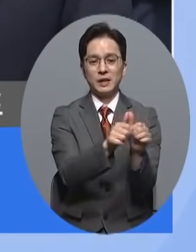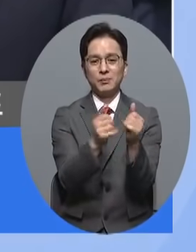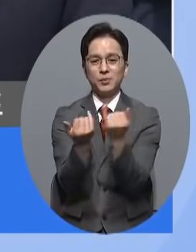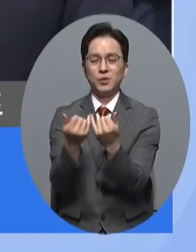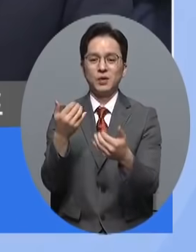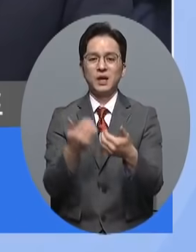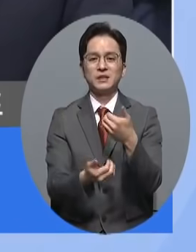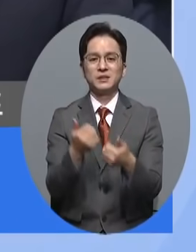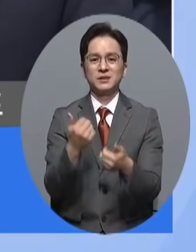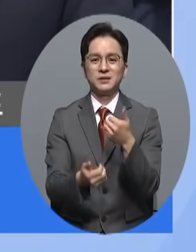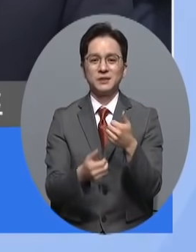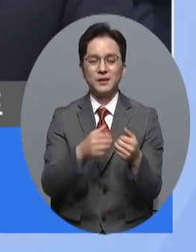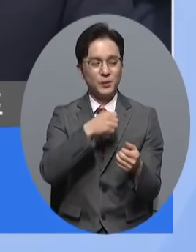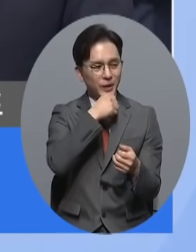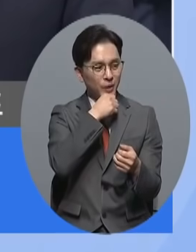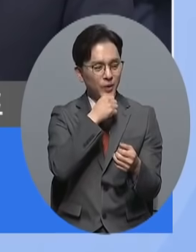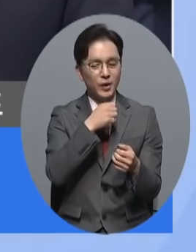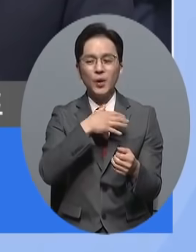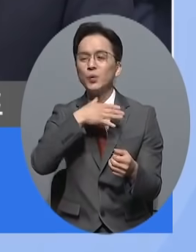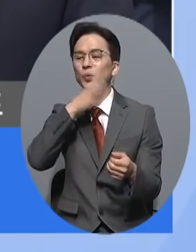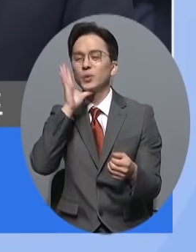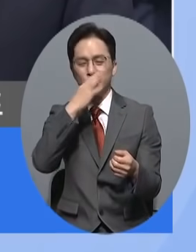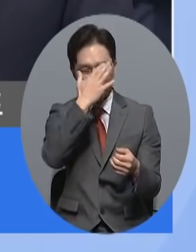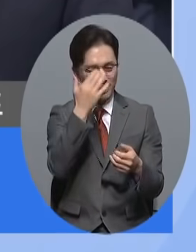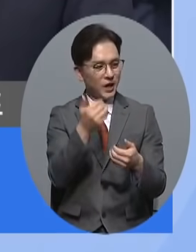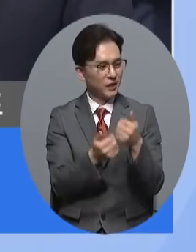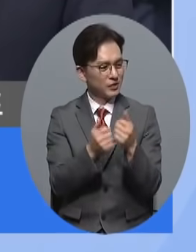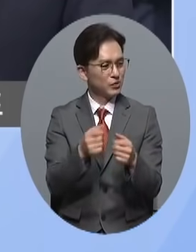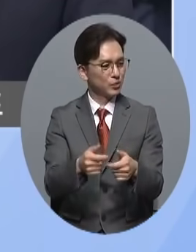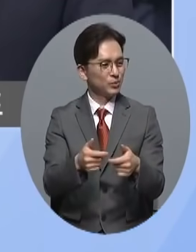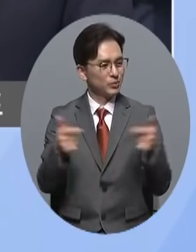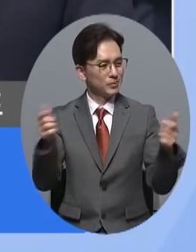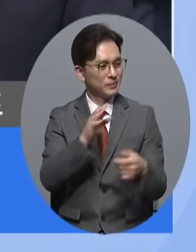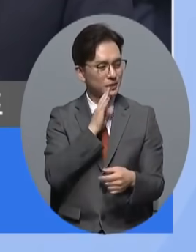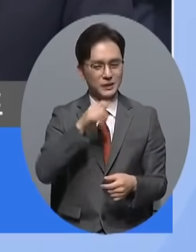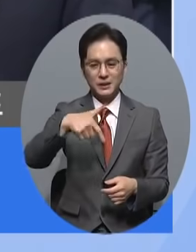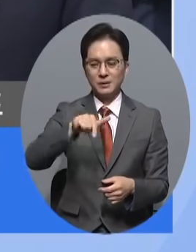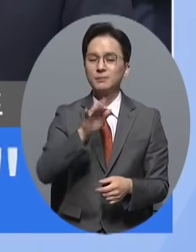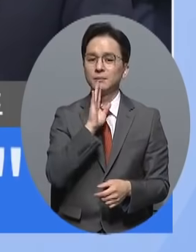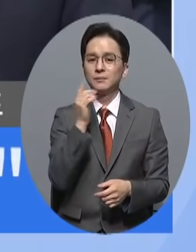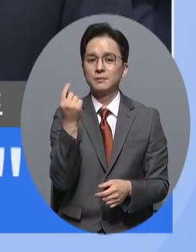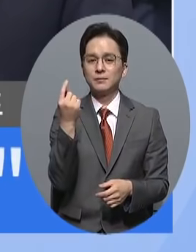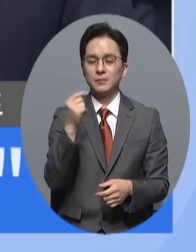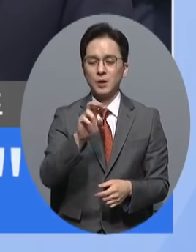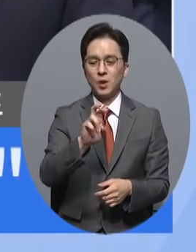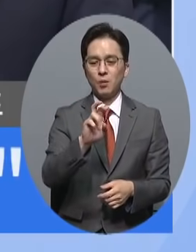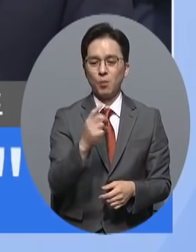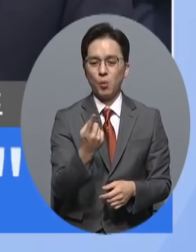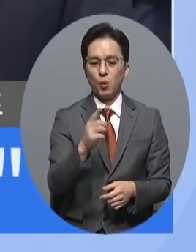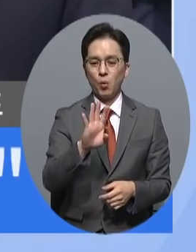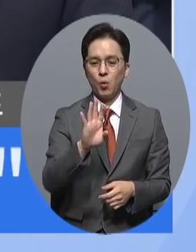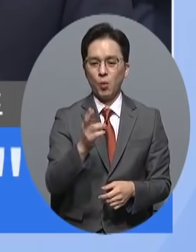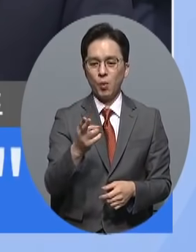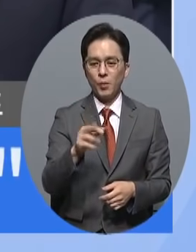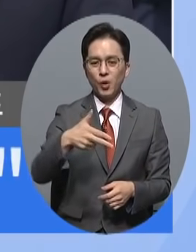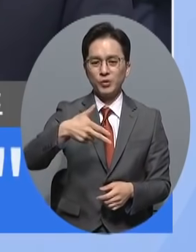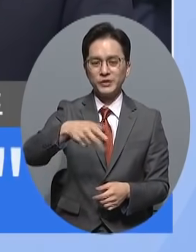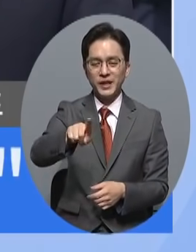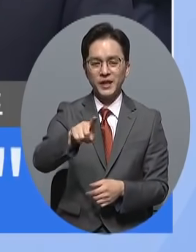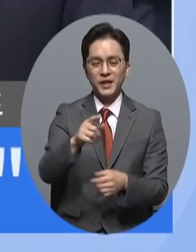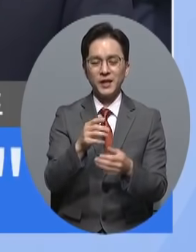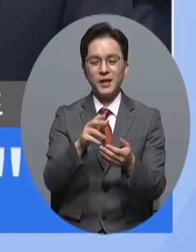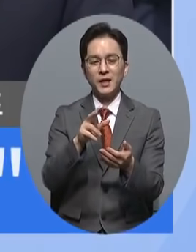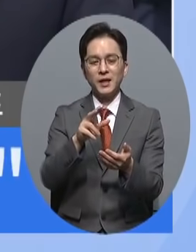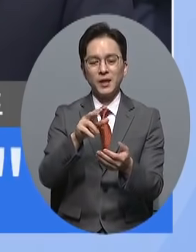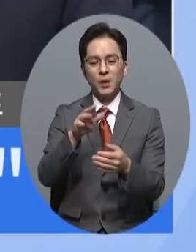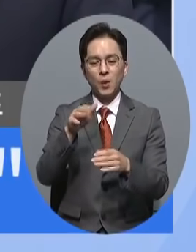세대 간의 갈등도 점차 심해지고 있고요. 맞습니다. 이렇게 이제 모병이냐 이런 부분이 등장한 이유 중에 하나도 군 가산점으로부터 시작됐던 좀